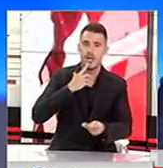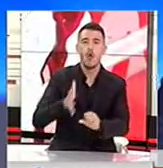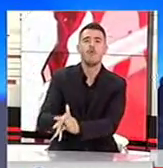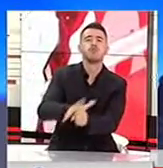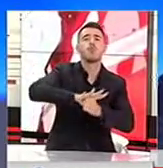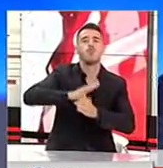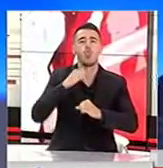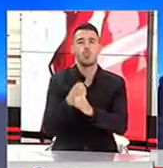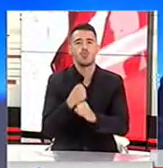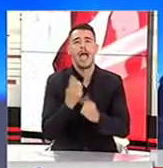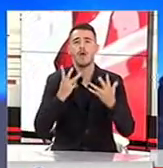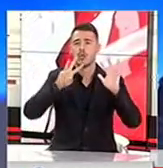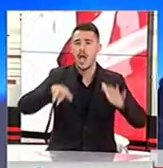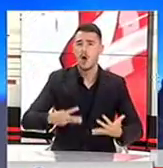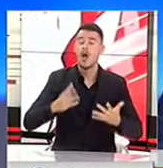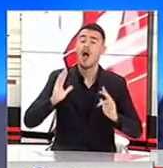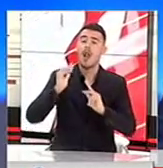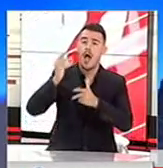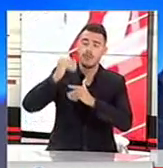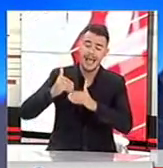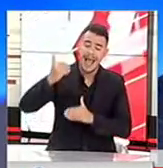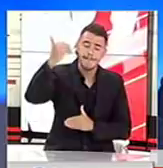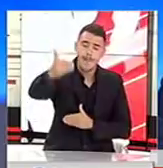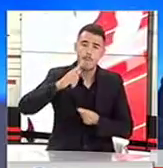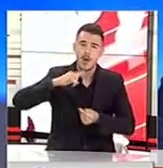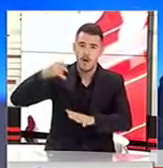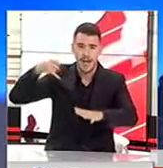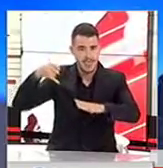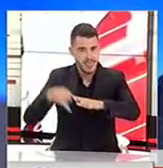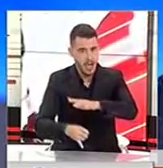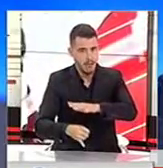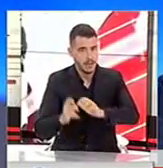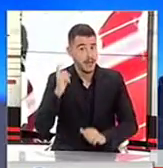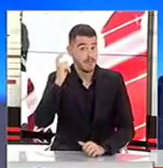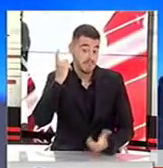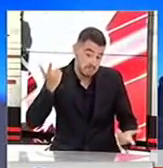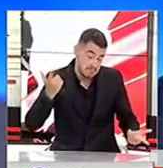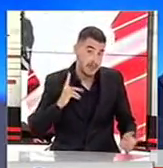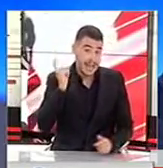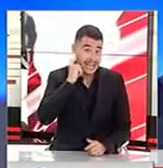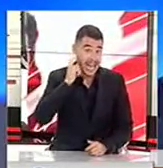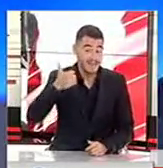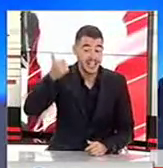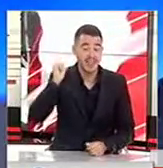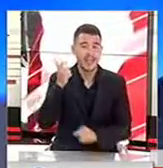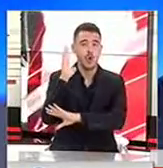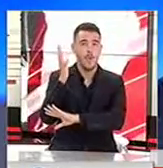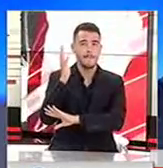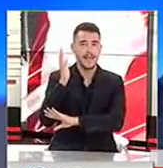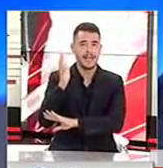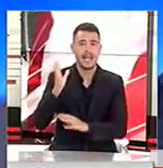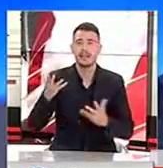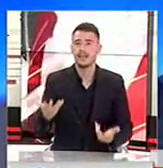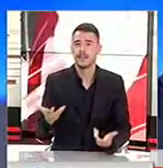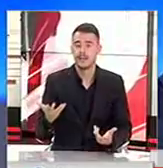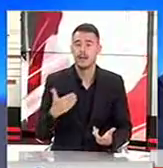εμβαθύνουμε τις προσπάθειές μας στο επόμενο διάστημα και πιστεύω ότι θα έχετε καταλάβει από την αφήγηση που έκανα χθες για το όραμά μας, το σχέδιό μας,